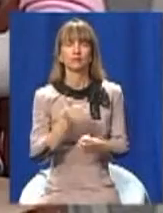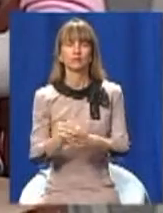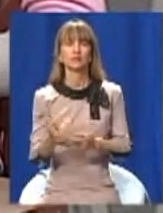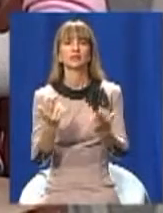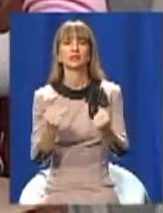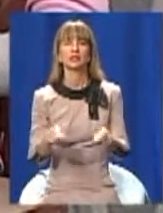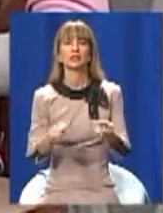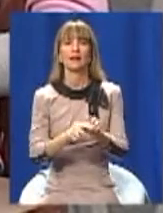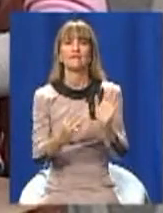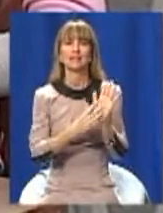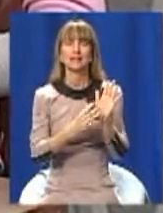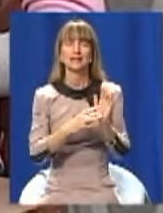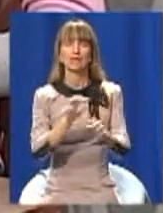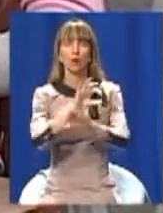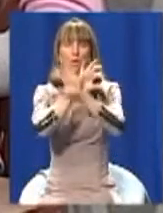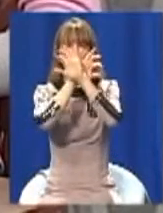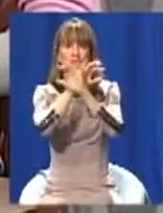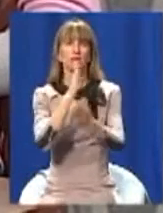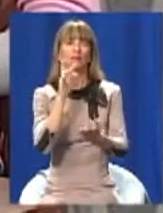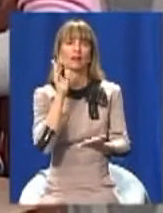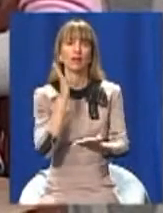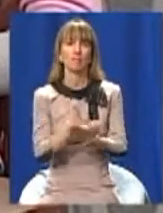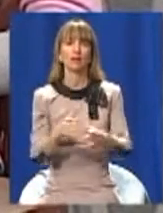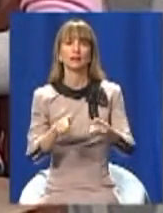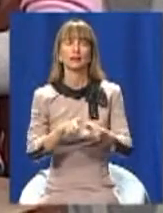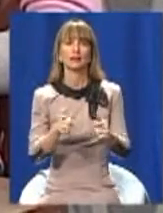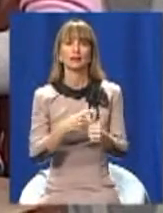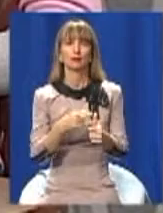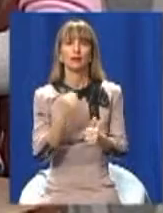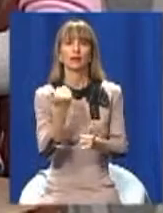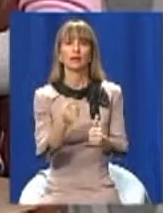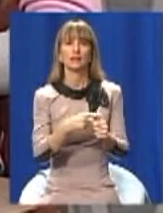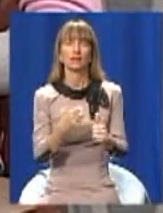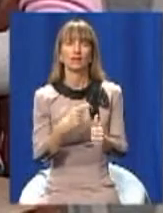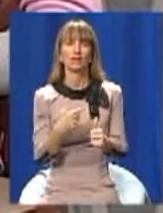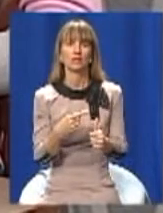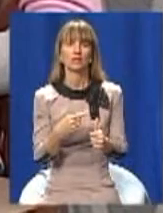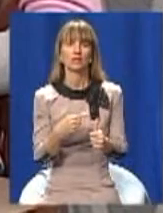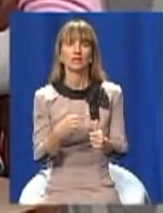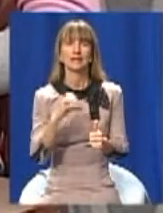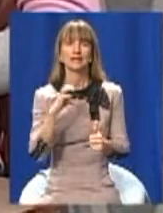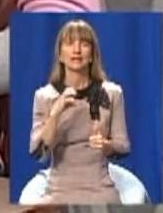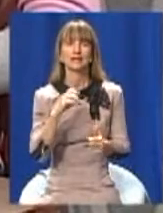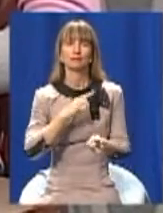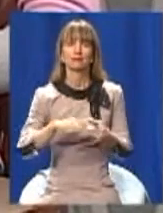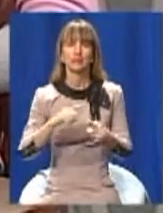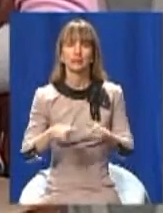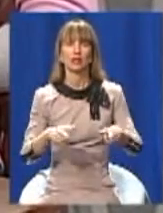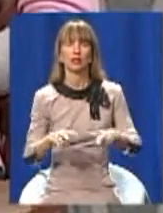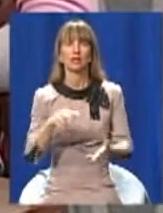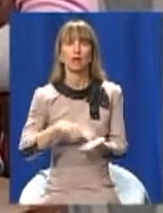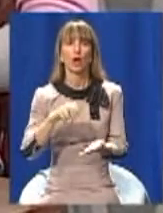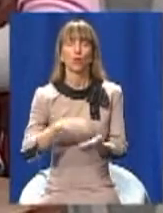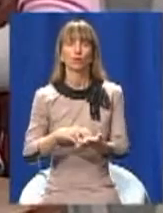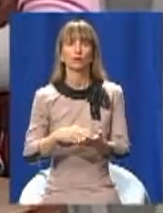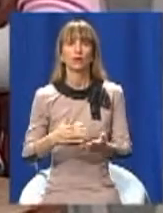так, дійсно, 8 оленів, вони мали такі ім'я. Їх називали, точніше. Стрімкий, танцюрист, скакун,